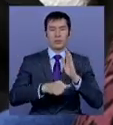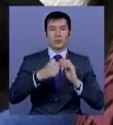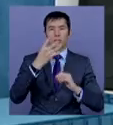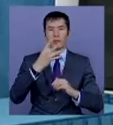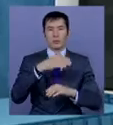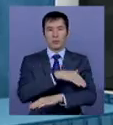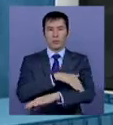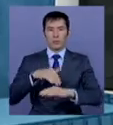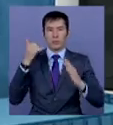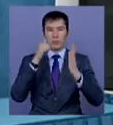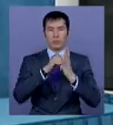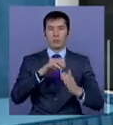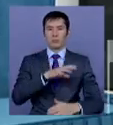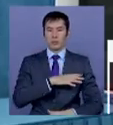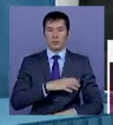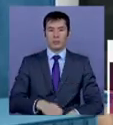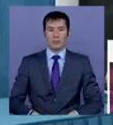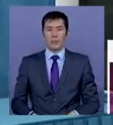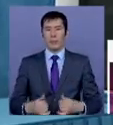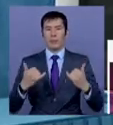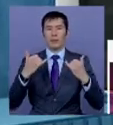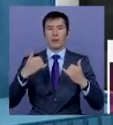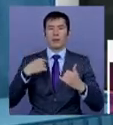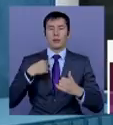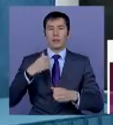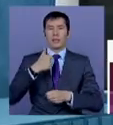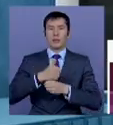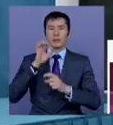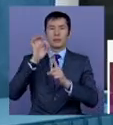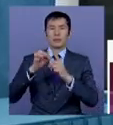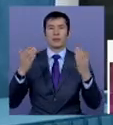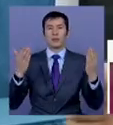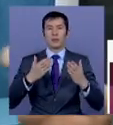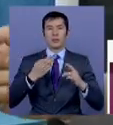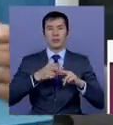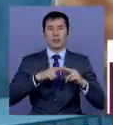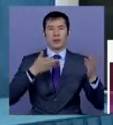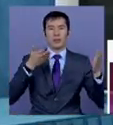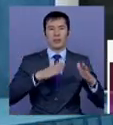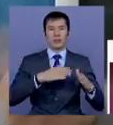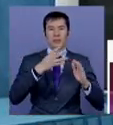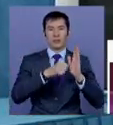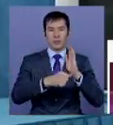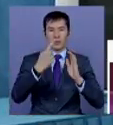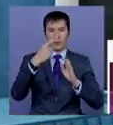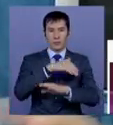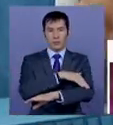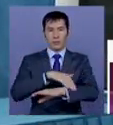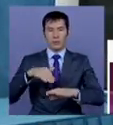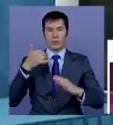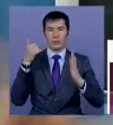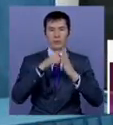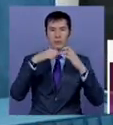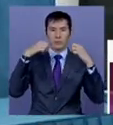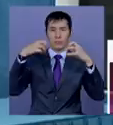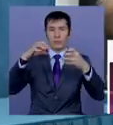айтады. Қазір біздің алдымызда тұрған негізгі міндет ол қалған 61 көшені жарықтандыру. Егер осы 61 көшеге шамдар